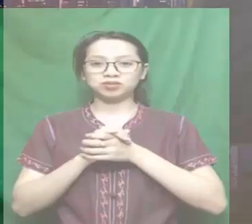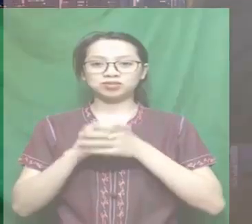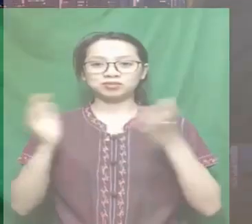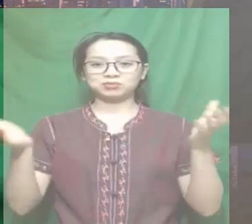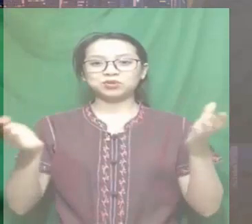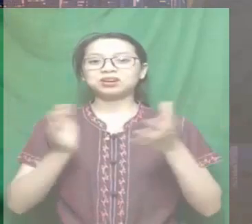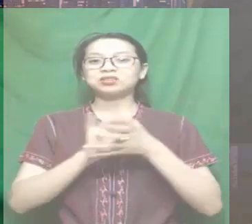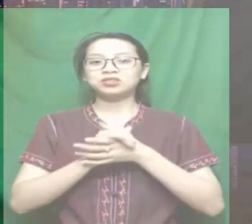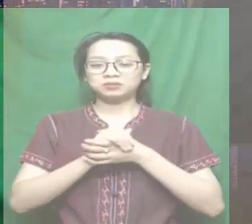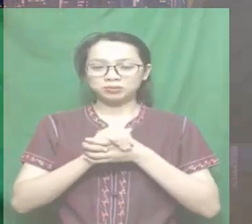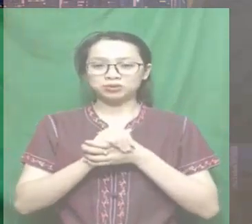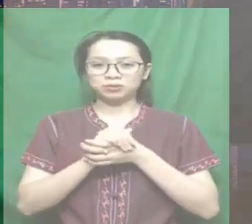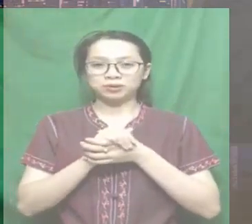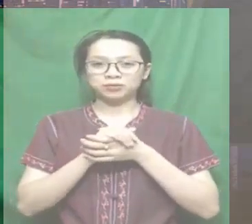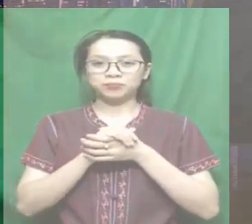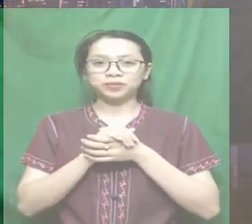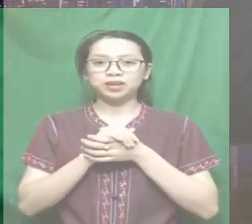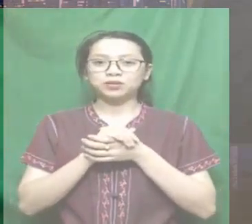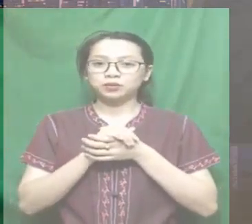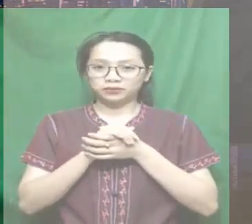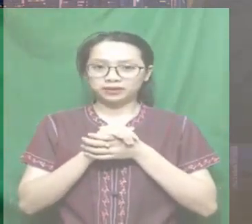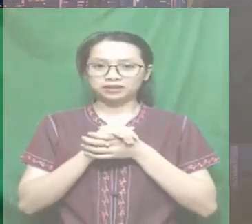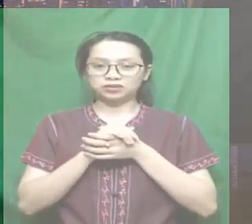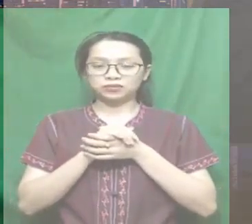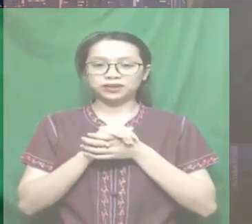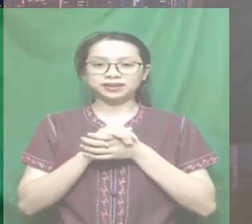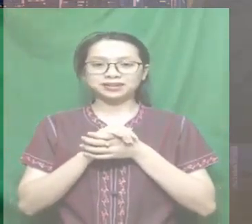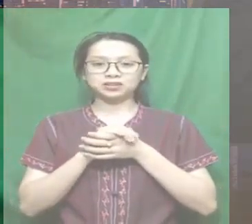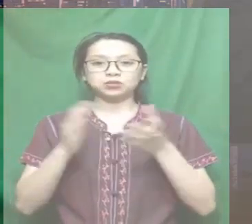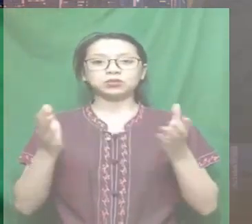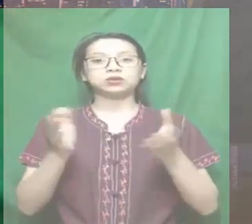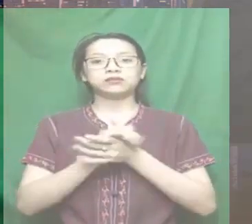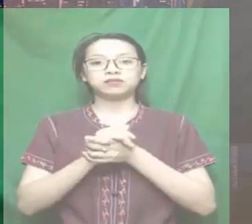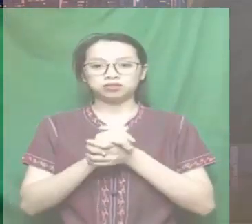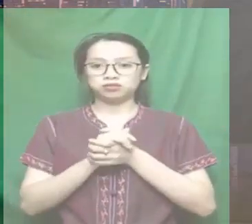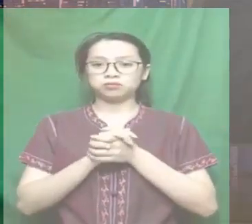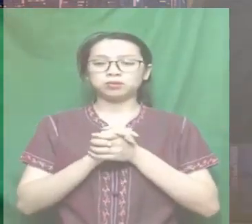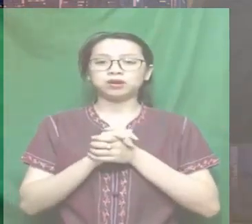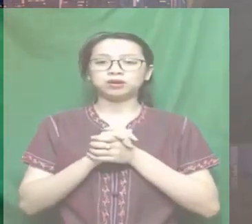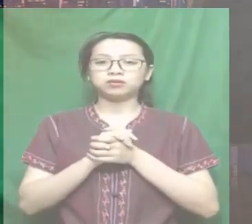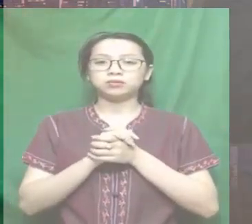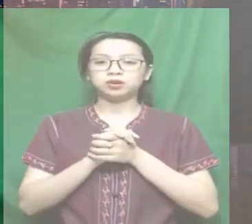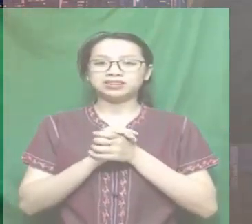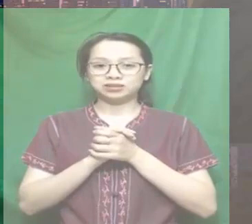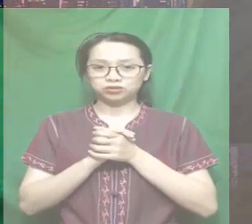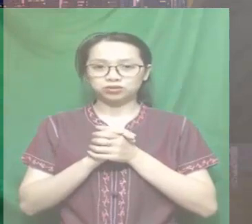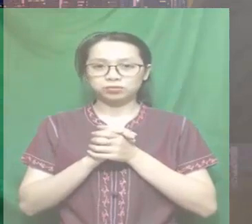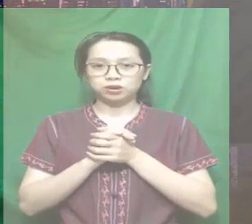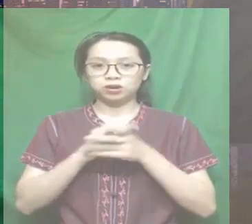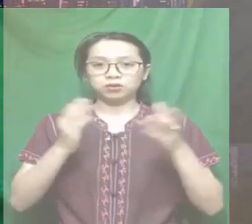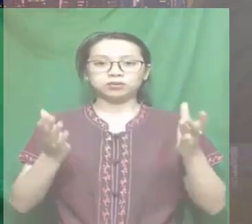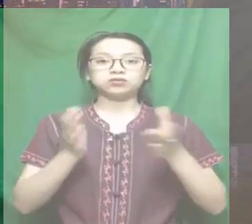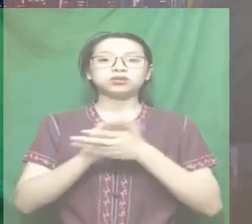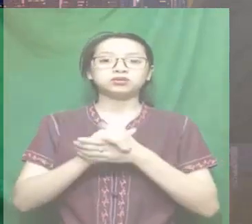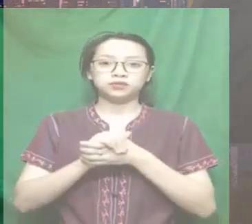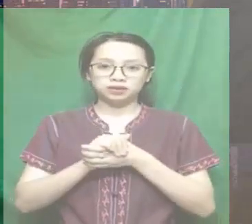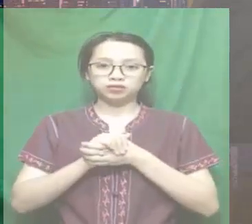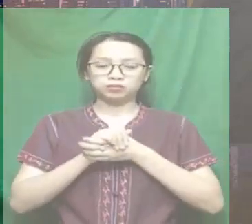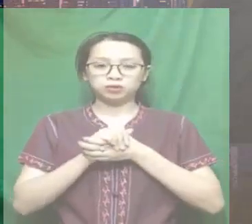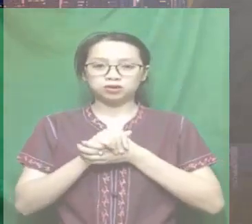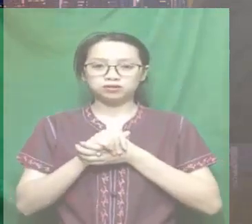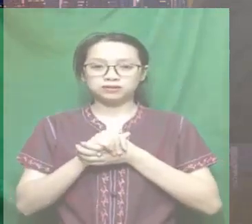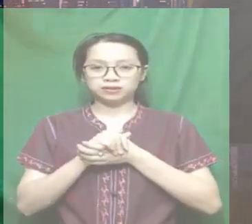Il semble que Hillary apercevra Victoria et Ben sortant d'une suite. Elle réalisera rapidement que Victoria a passé la nuit avec